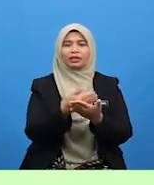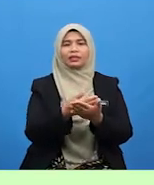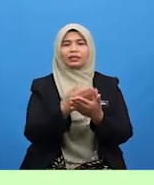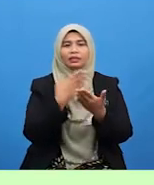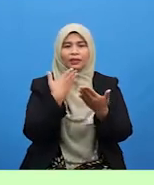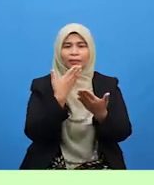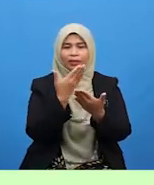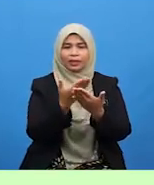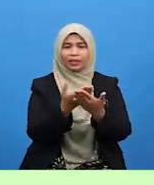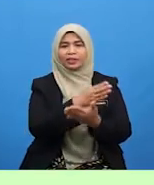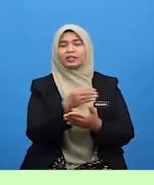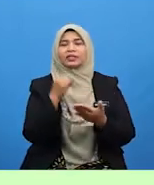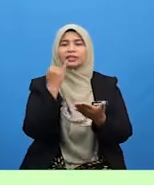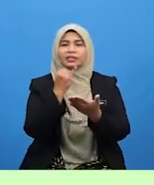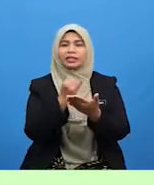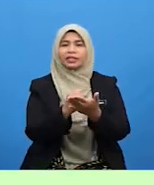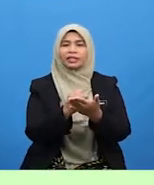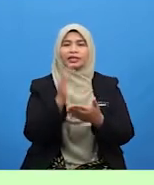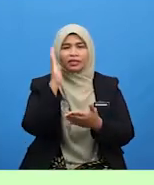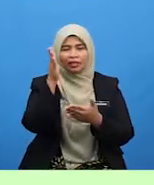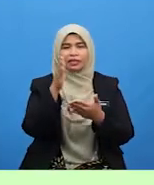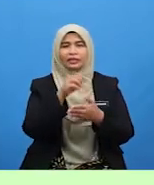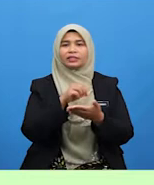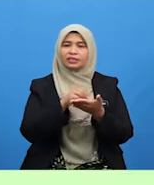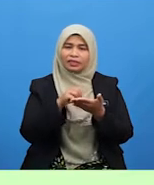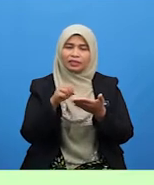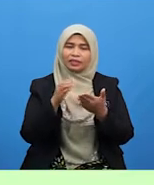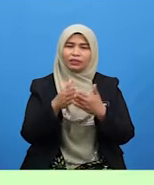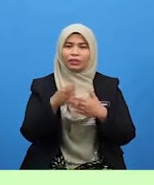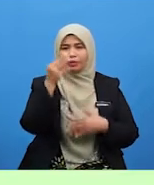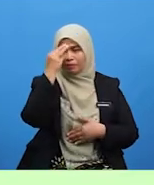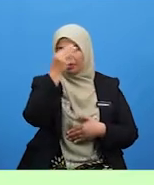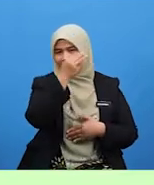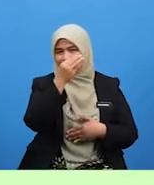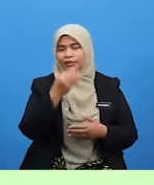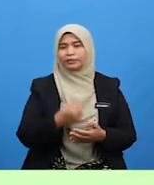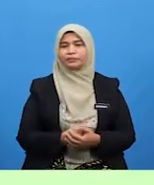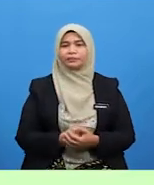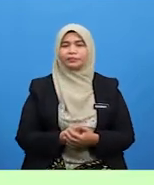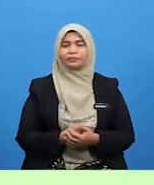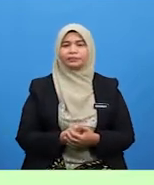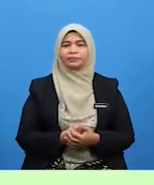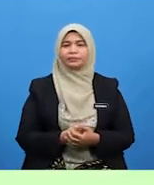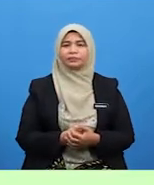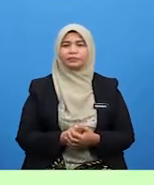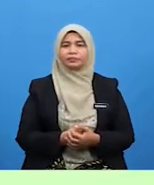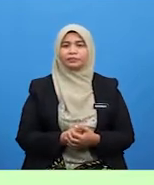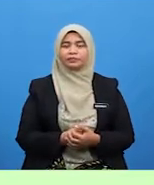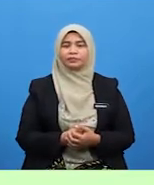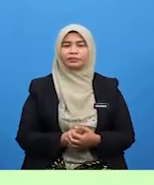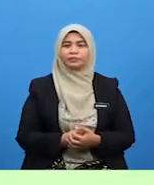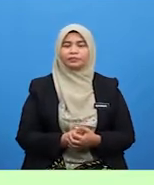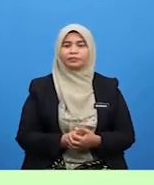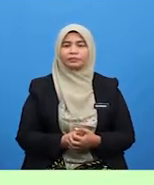tahu pula segala kebaikan dan kejahatan akan dicatat oleh malaikat.